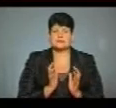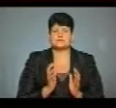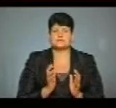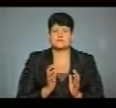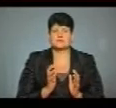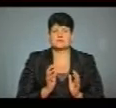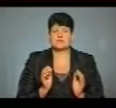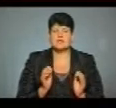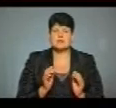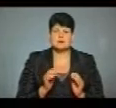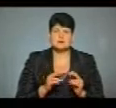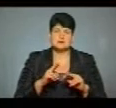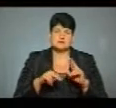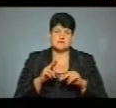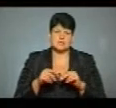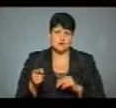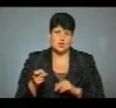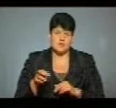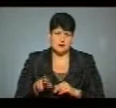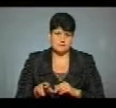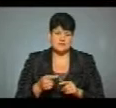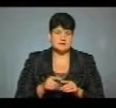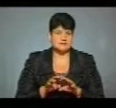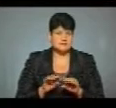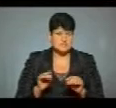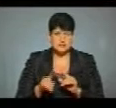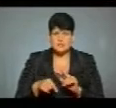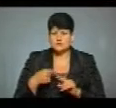Тернопілля, повідомив Вадим Гарбузенко. На цьому у мене все.